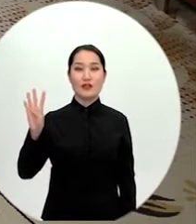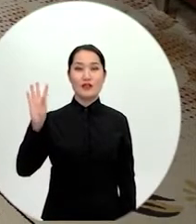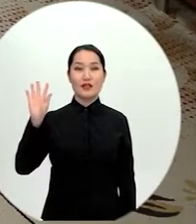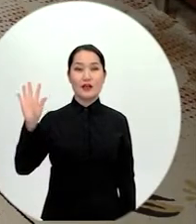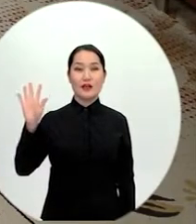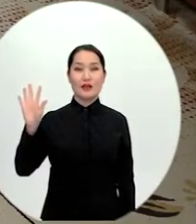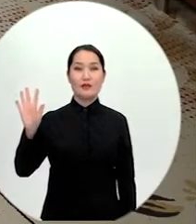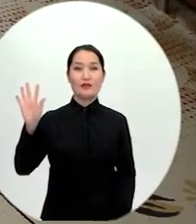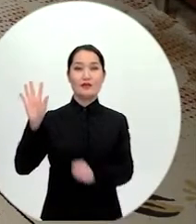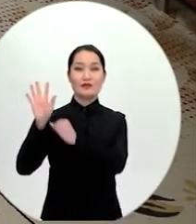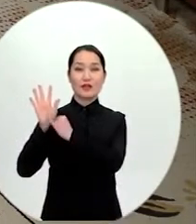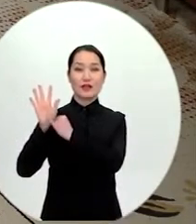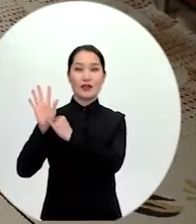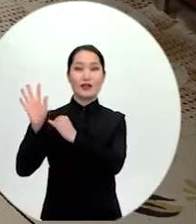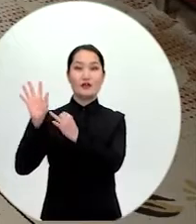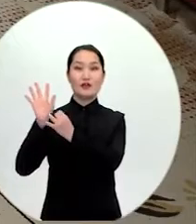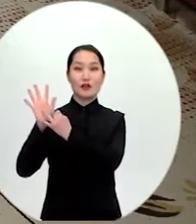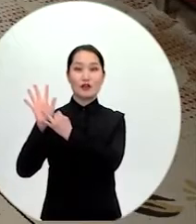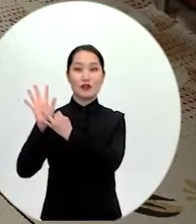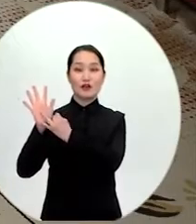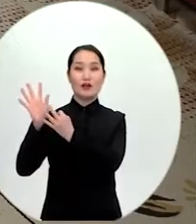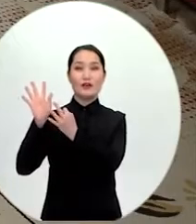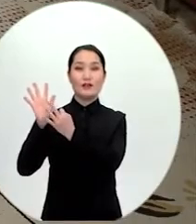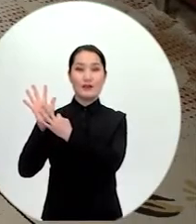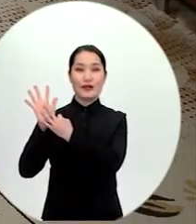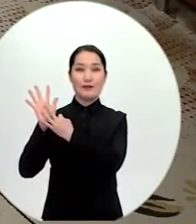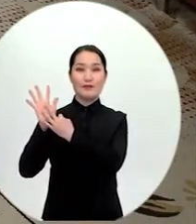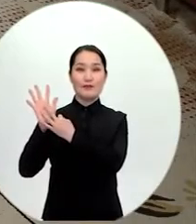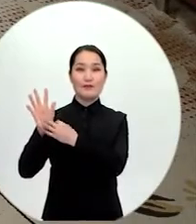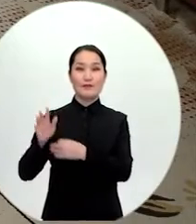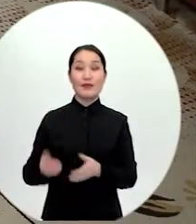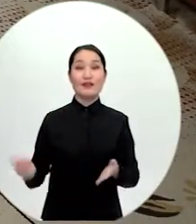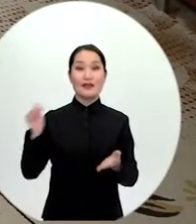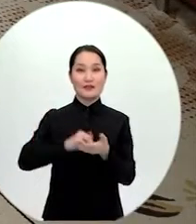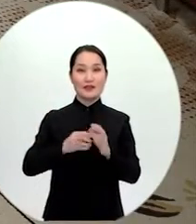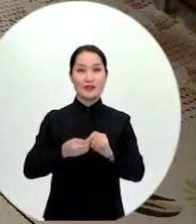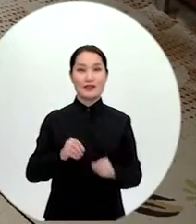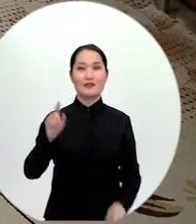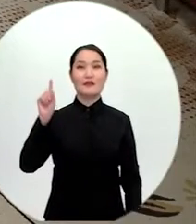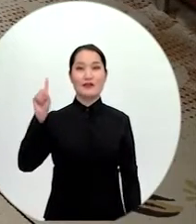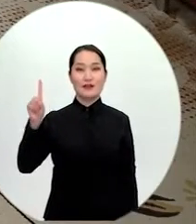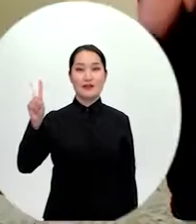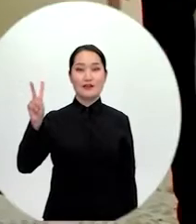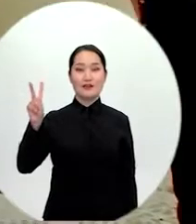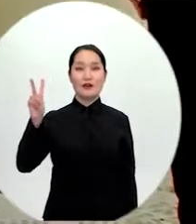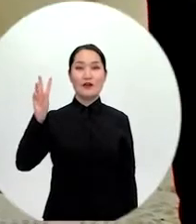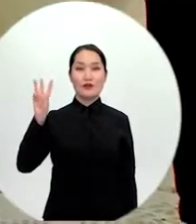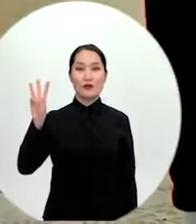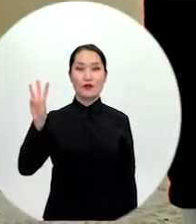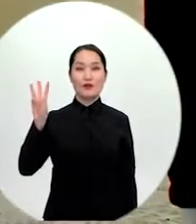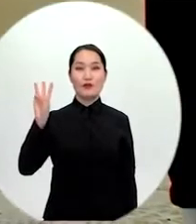4 5 6 7 8 дасгалыг давтъя. 1